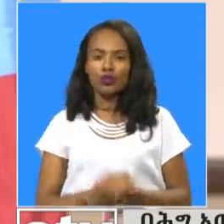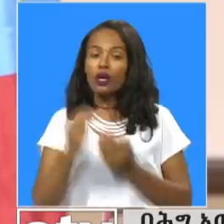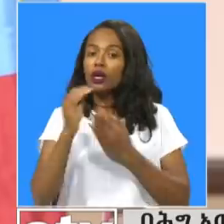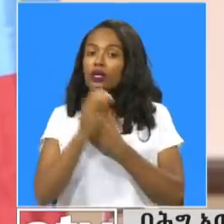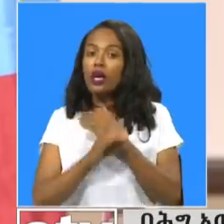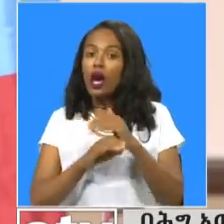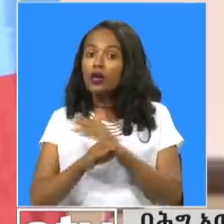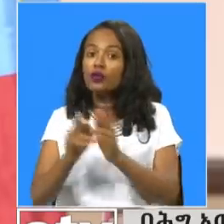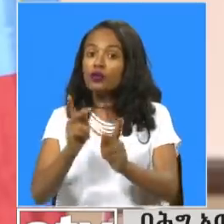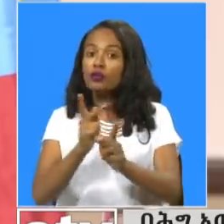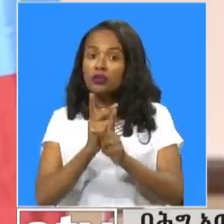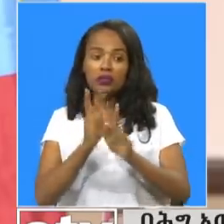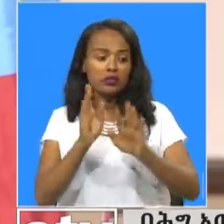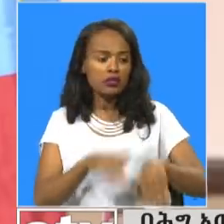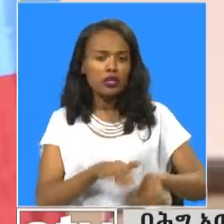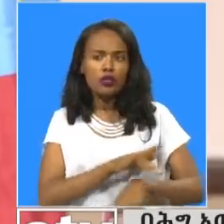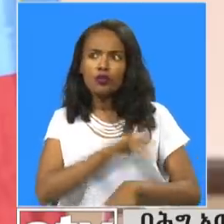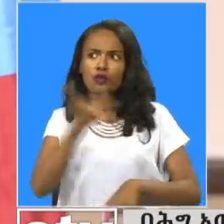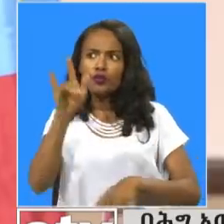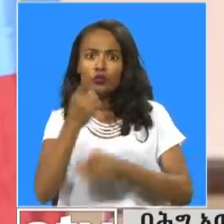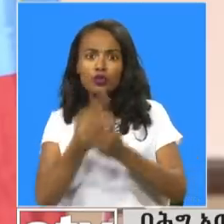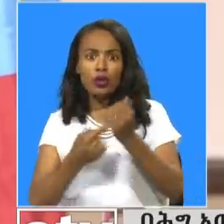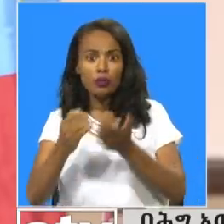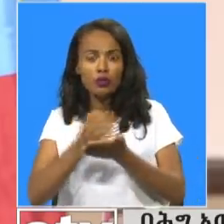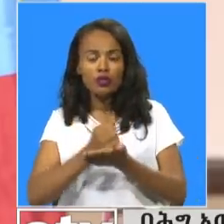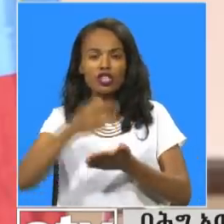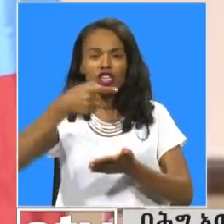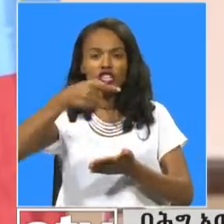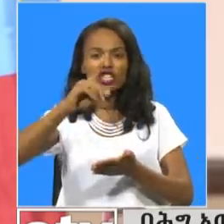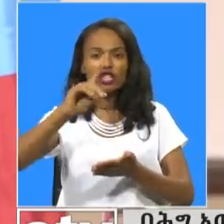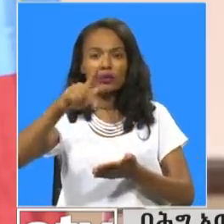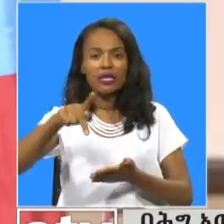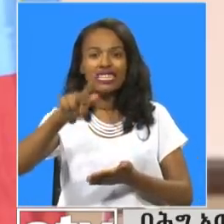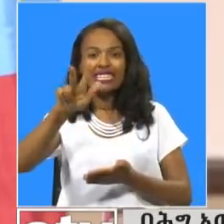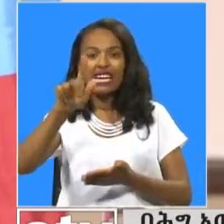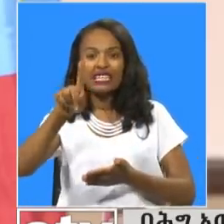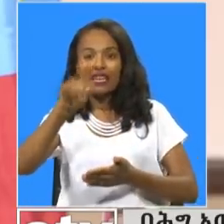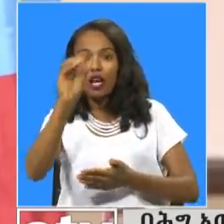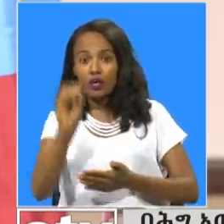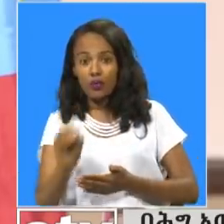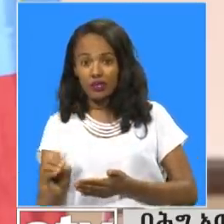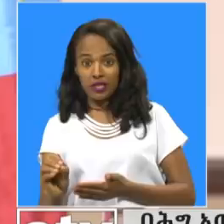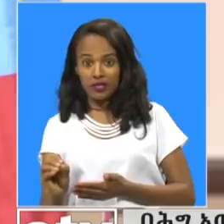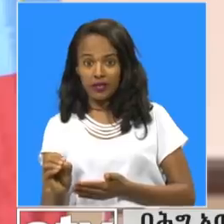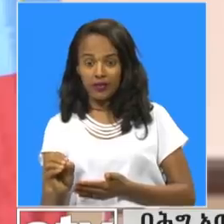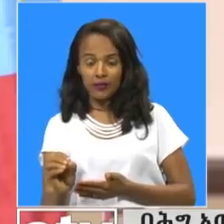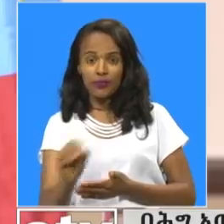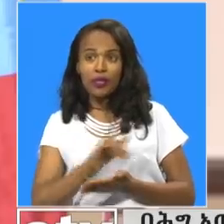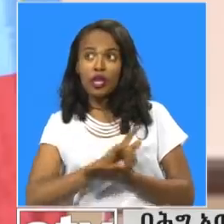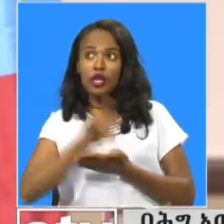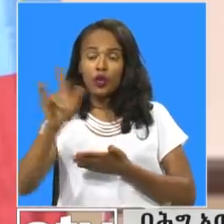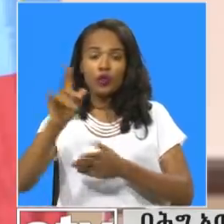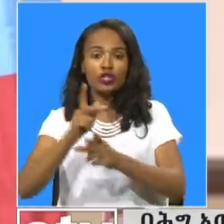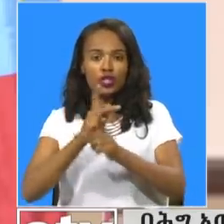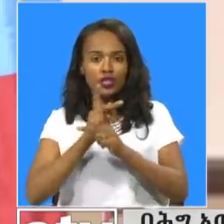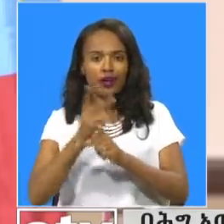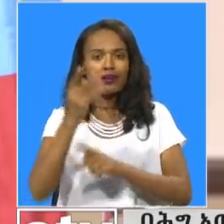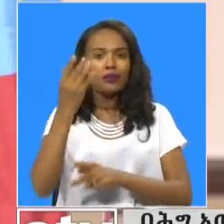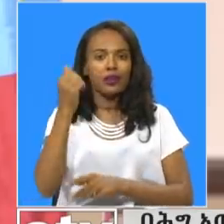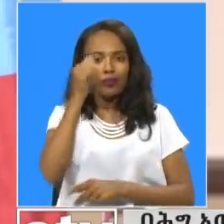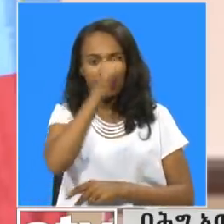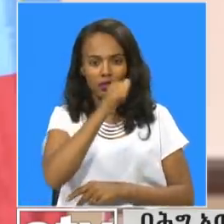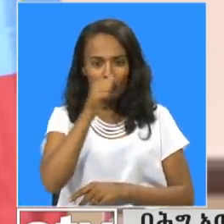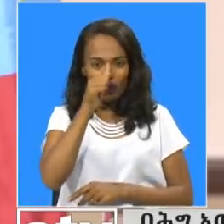የሀገር ውስጥን ብድር ትተን የውጭን ብቻ ብንወስድ ከጂዲፒያችን 31% የውጭ እዳ ነበረባት